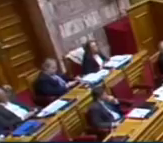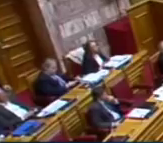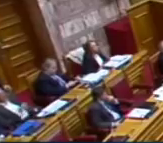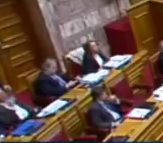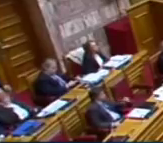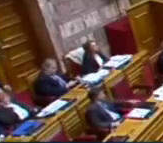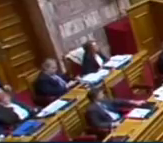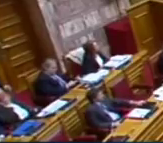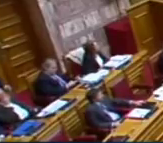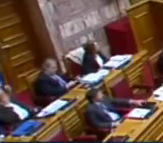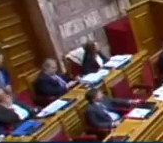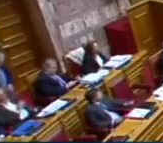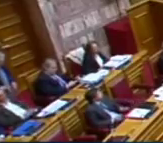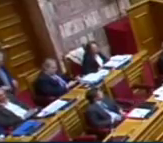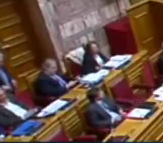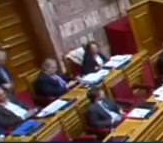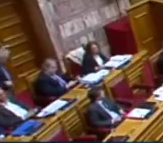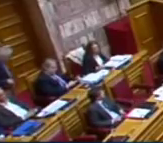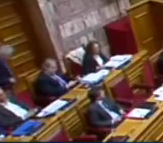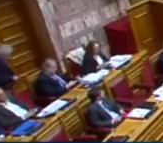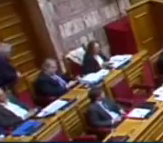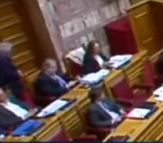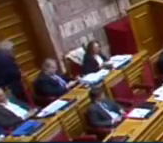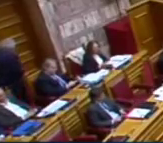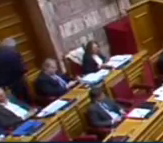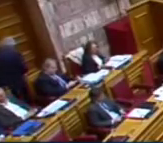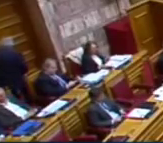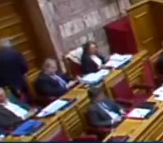Και να ξεκινήσουμε.